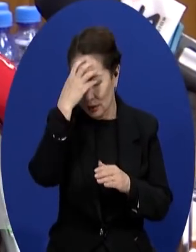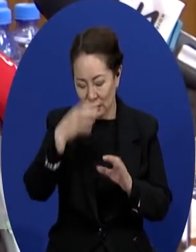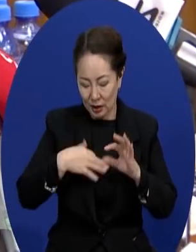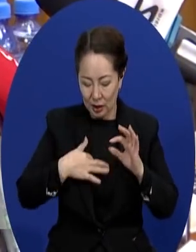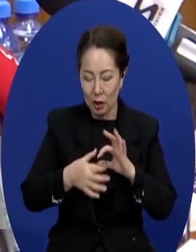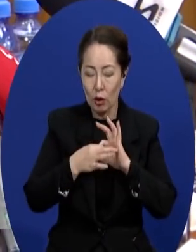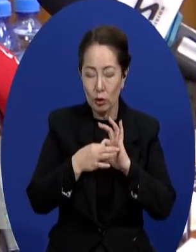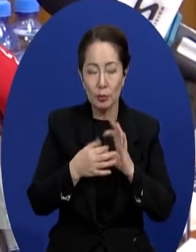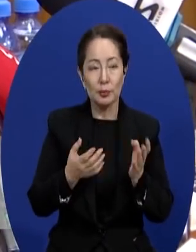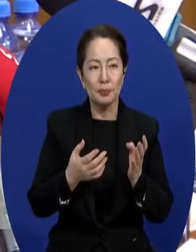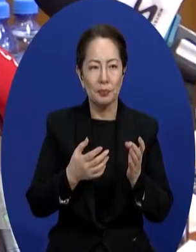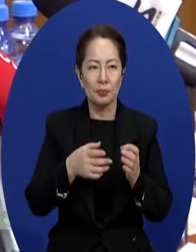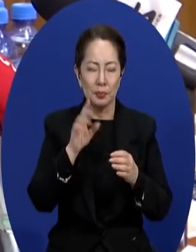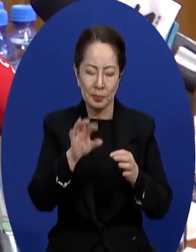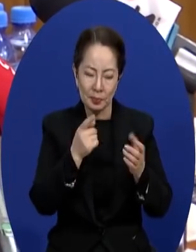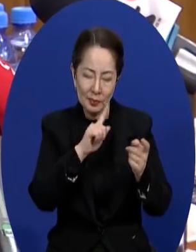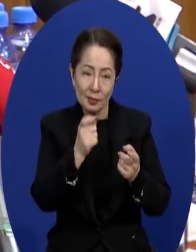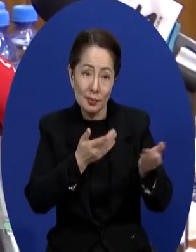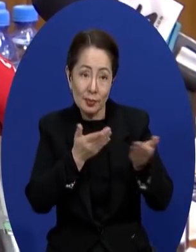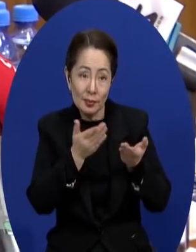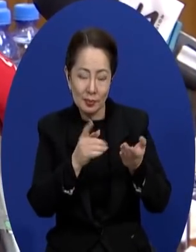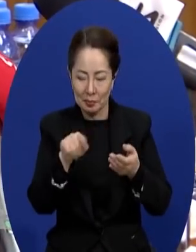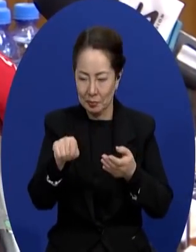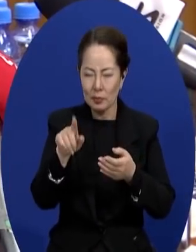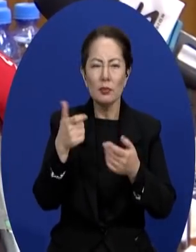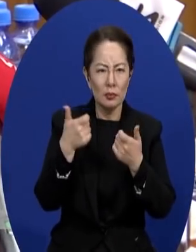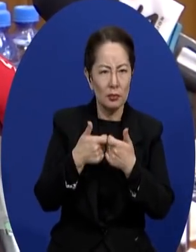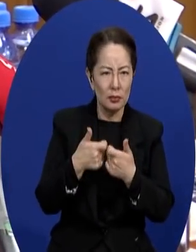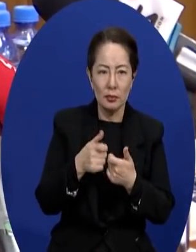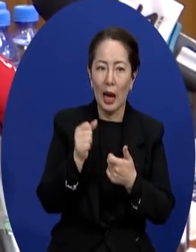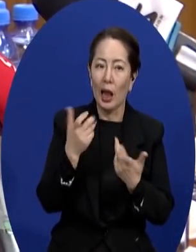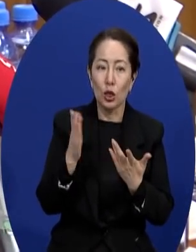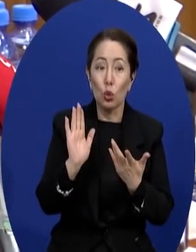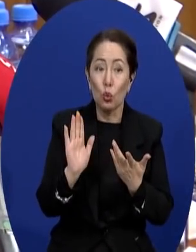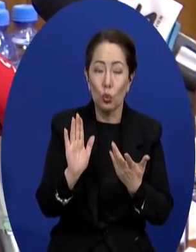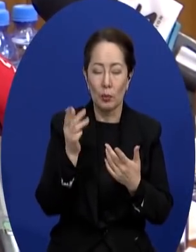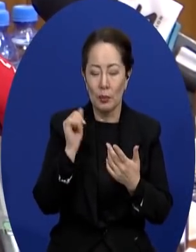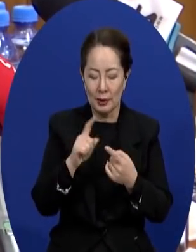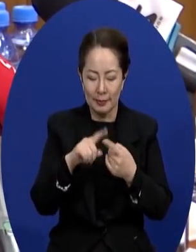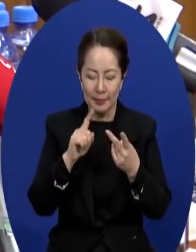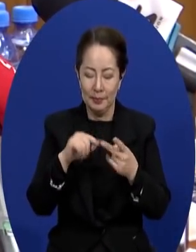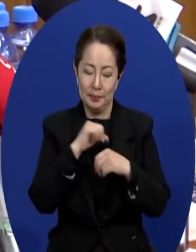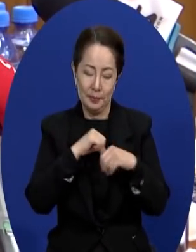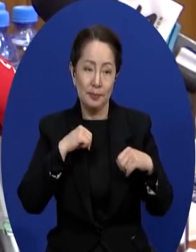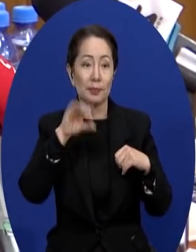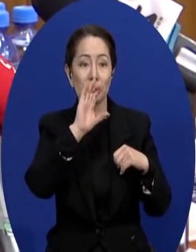шалтгааллах ихтэй айхтар одоо зах зээлийнхэн зарчмыг алдагдуулчихгүй байх иргэд аж ахуй нэгжүүд хаа